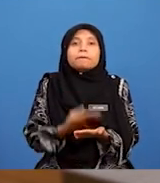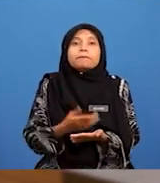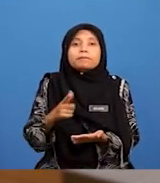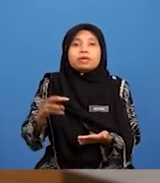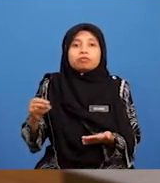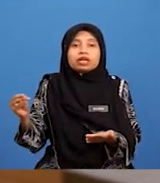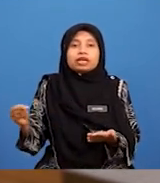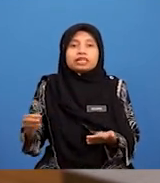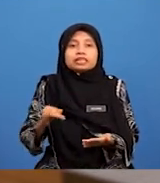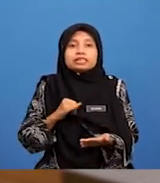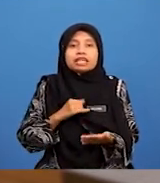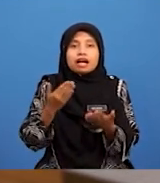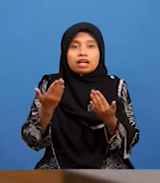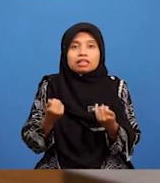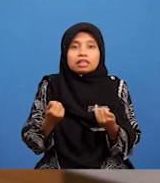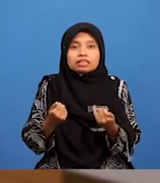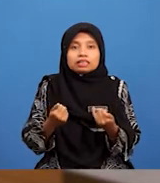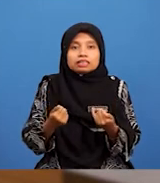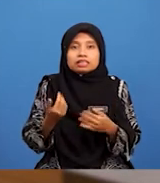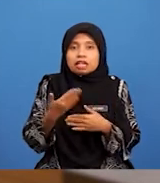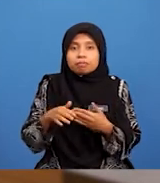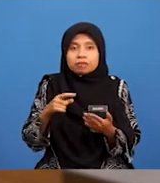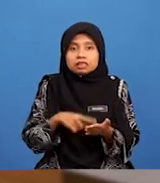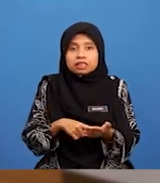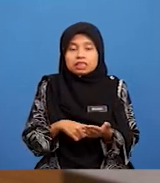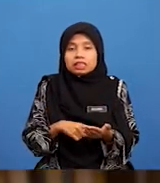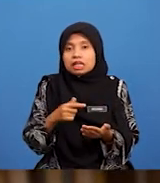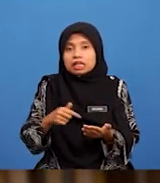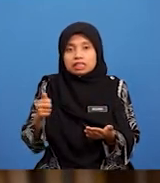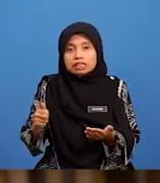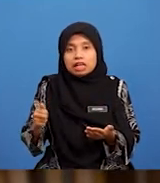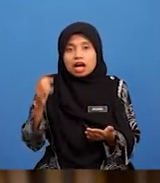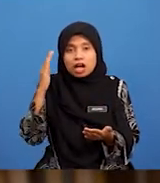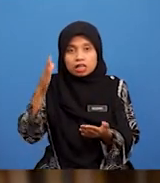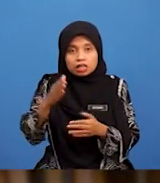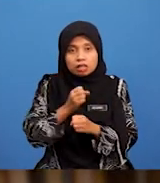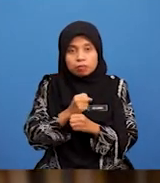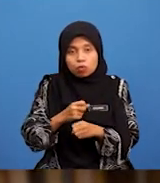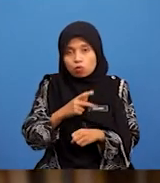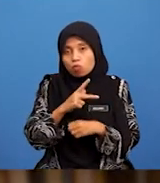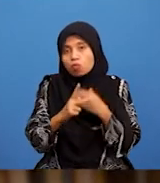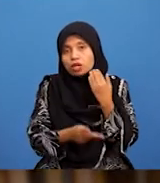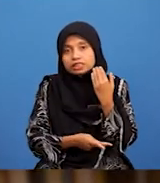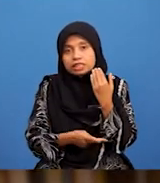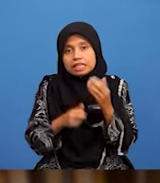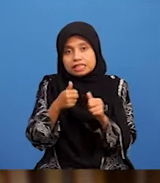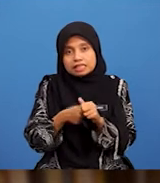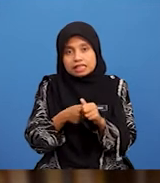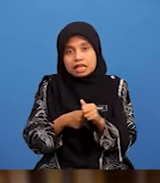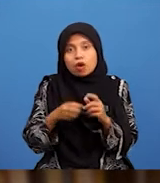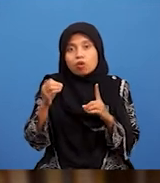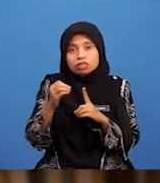Baiklah murid-murid, saya mengharapkan selepas ini anda akan dapat menguasai